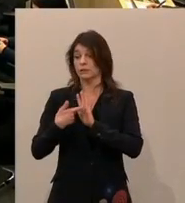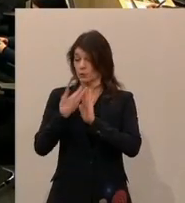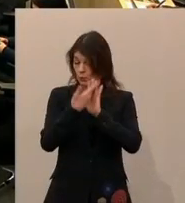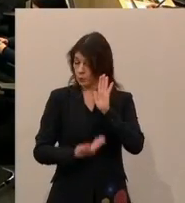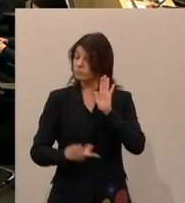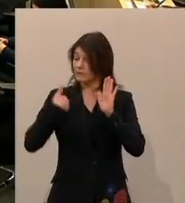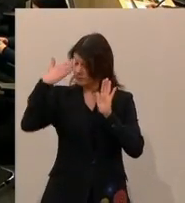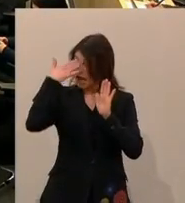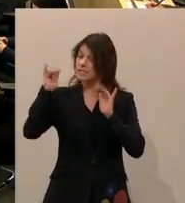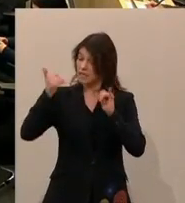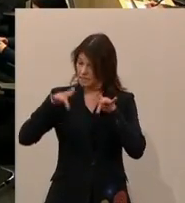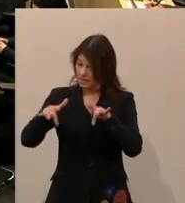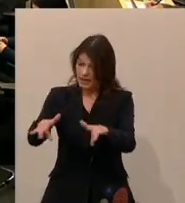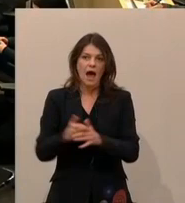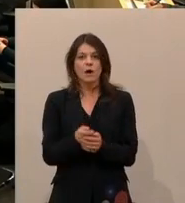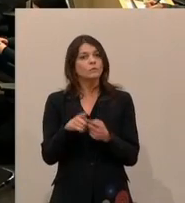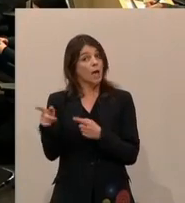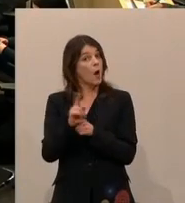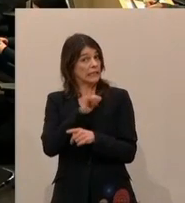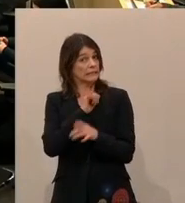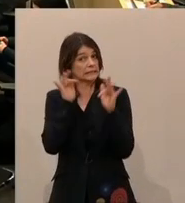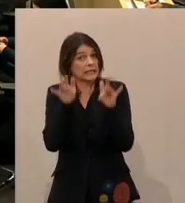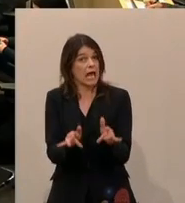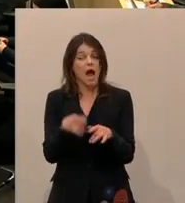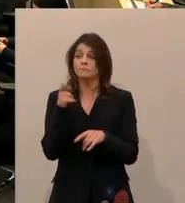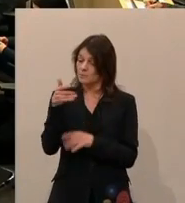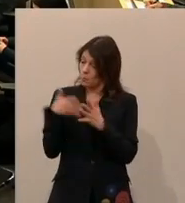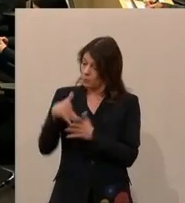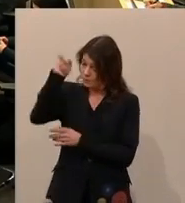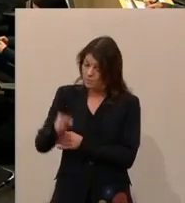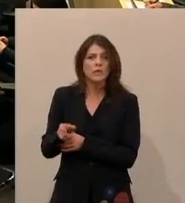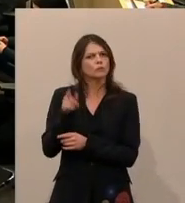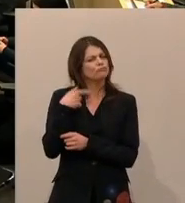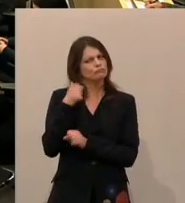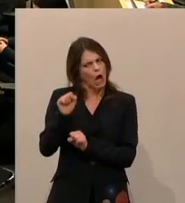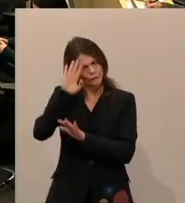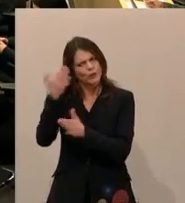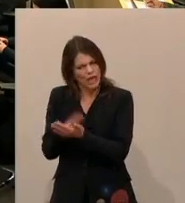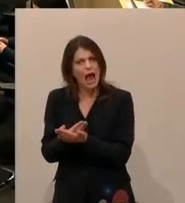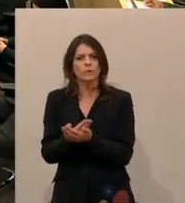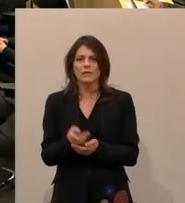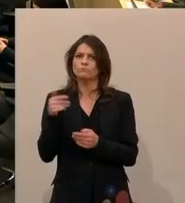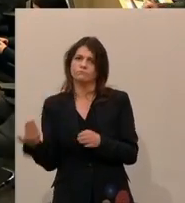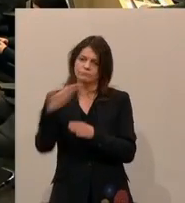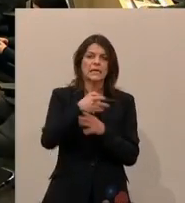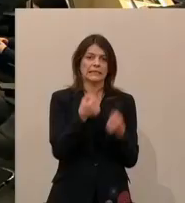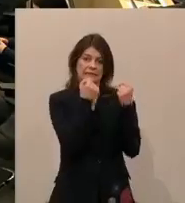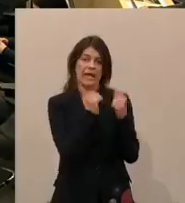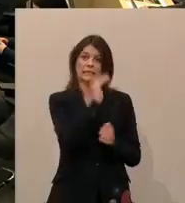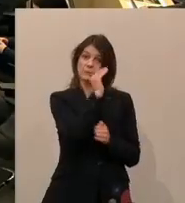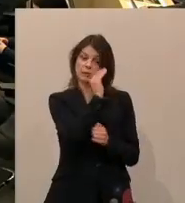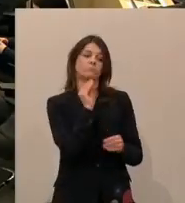Voraussetzungen Bescheid weiß und das Interesse daran hat, dass die überprüfte Person vertrauenswürdig ist, an die